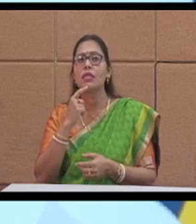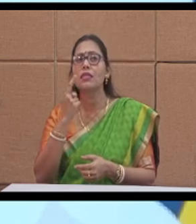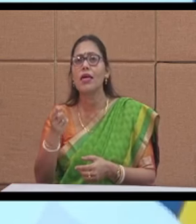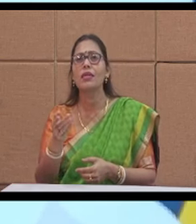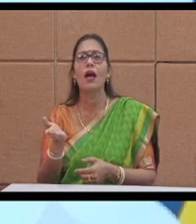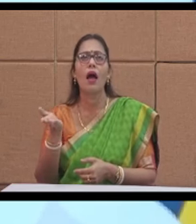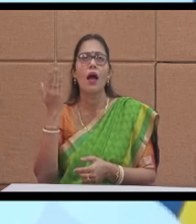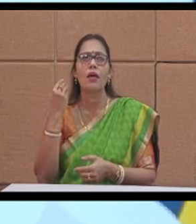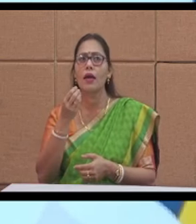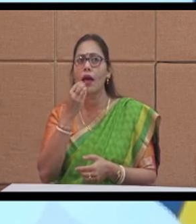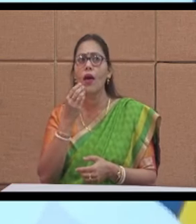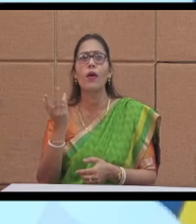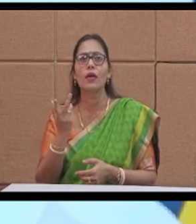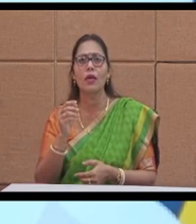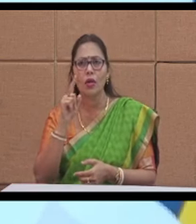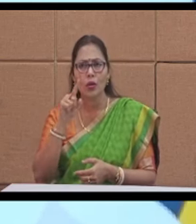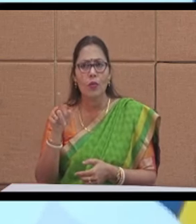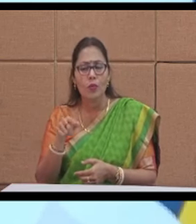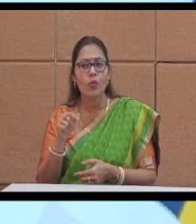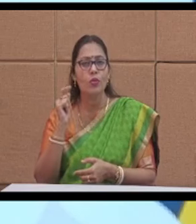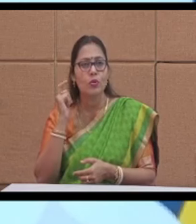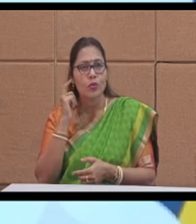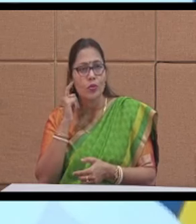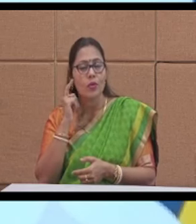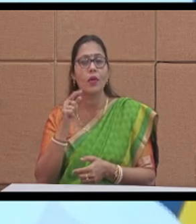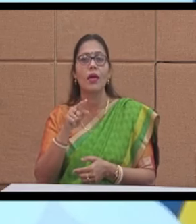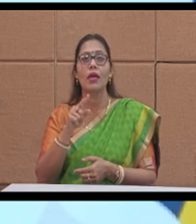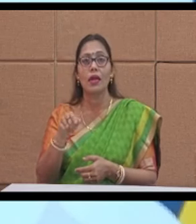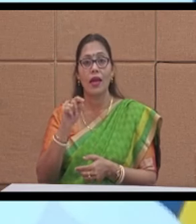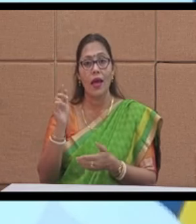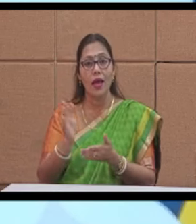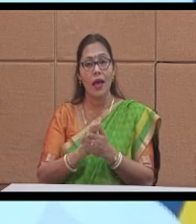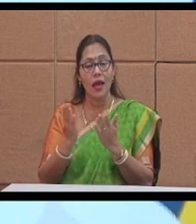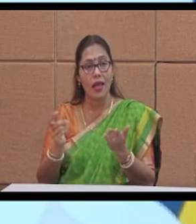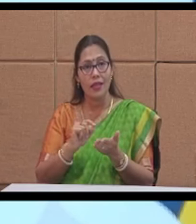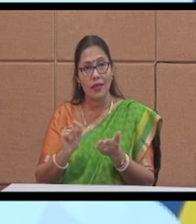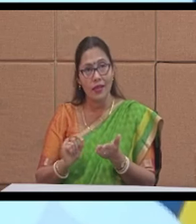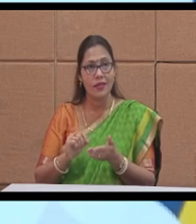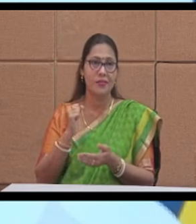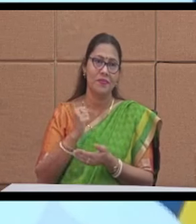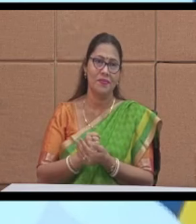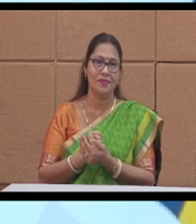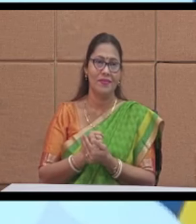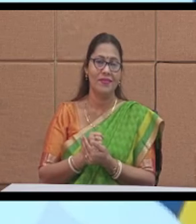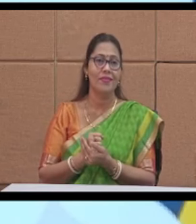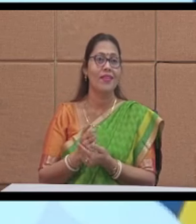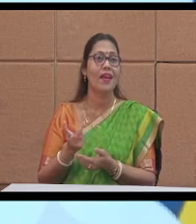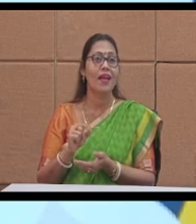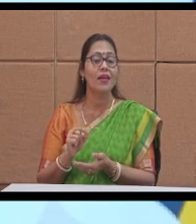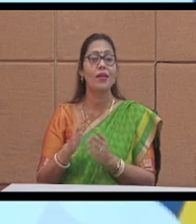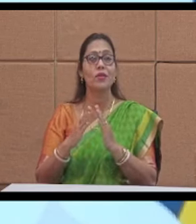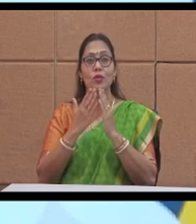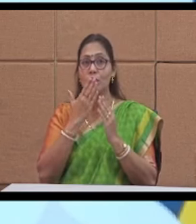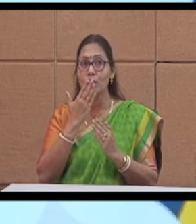কাছ থেকে জানার চেষ্টা করবে সেগুলো খাতায় কিন্তু লিখে ফেলতে ভুলো না আর